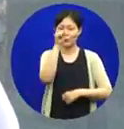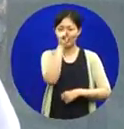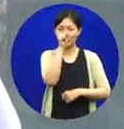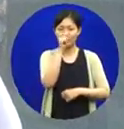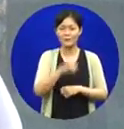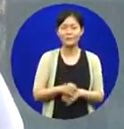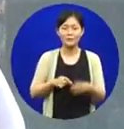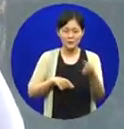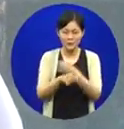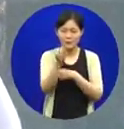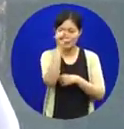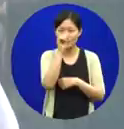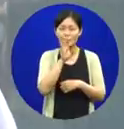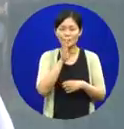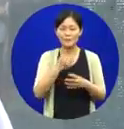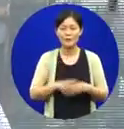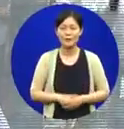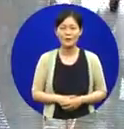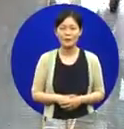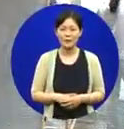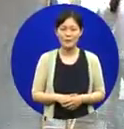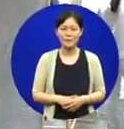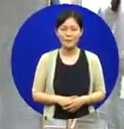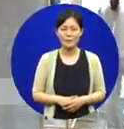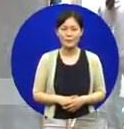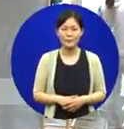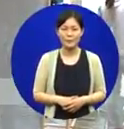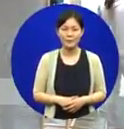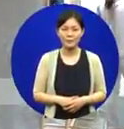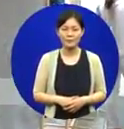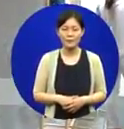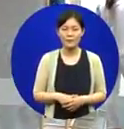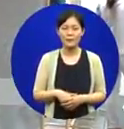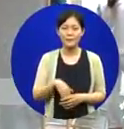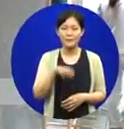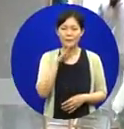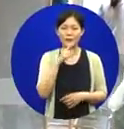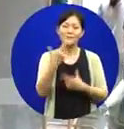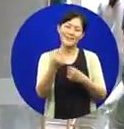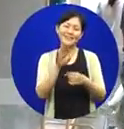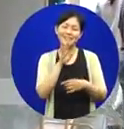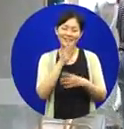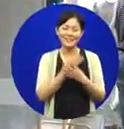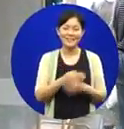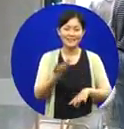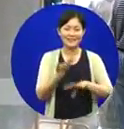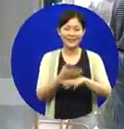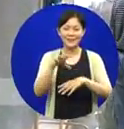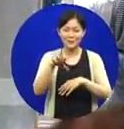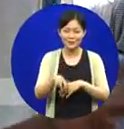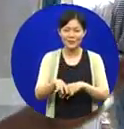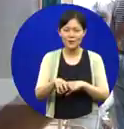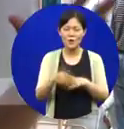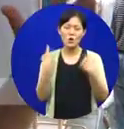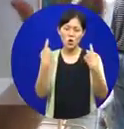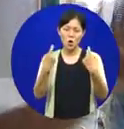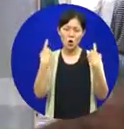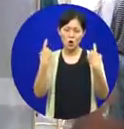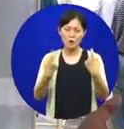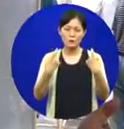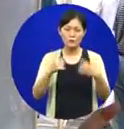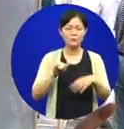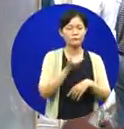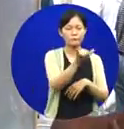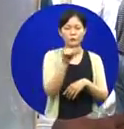너무 재밌고 뜻깊은 하루였습니다. 돌아보는데 취지는 똑같을 거예요. 다른 데도 이제 그